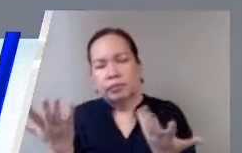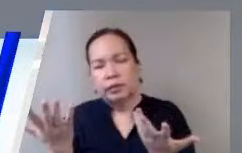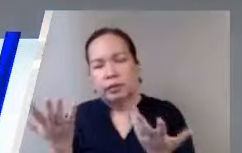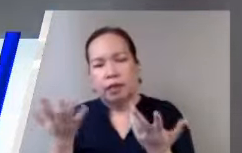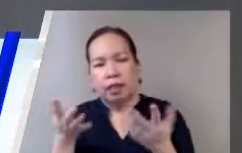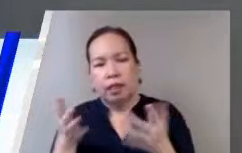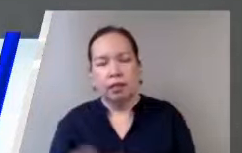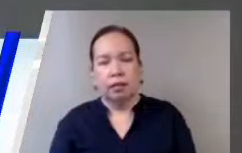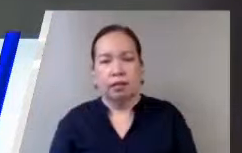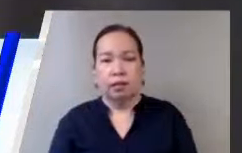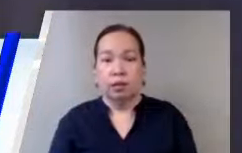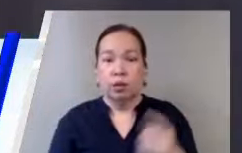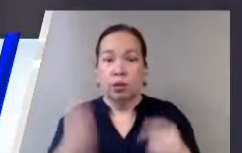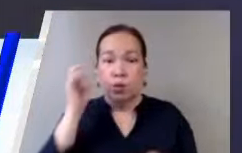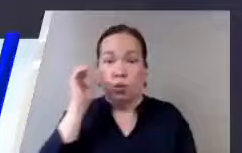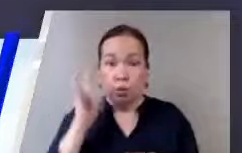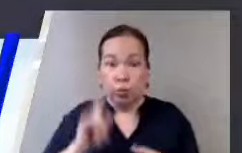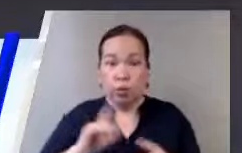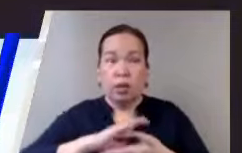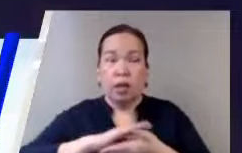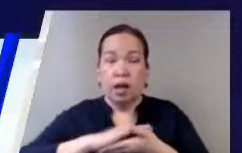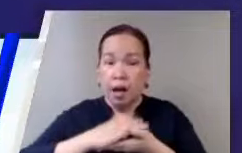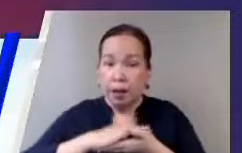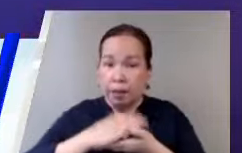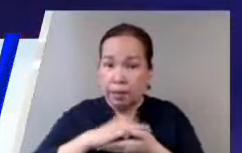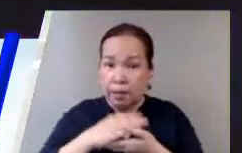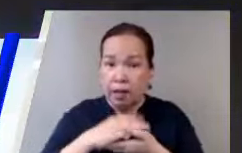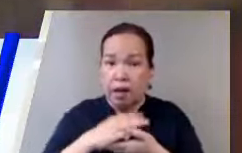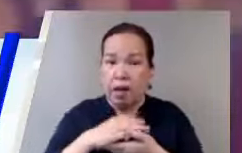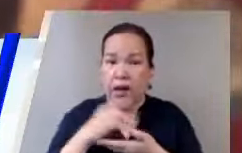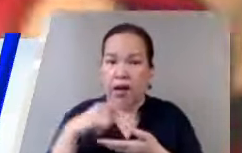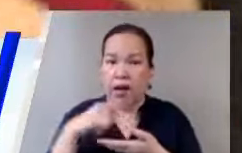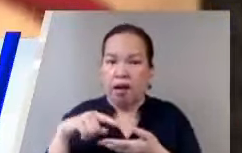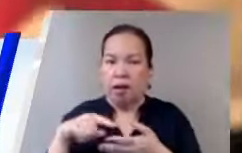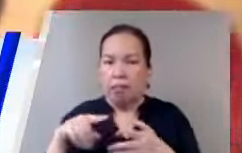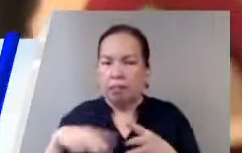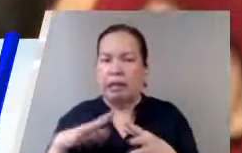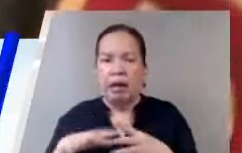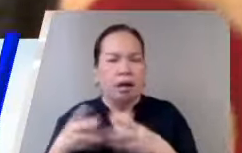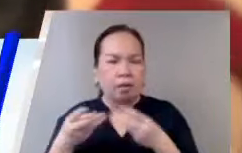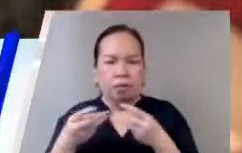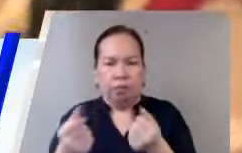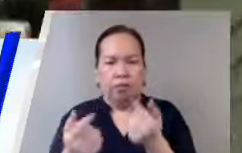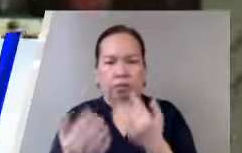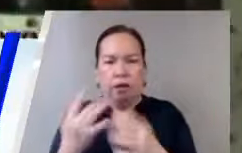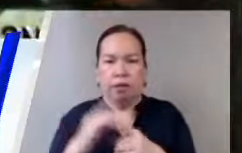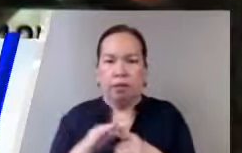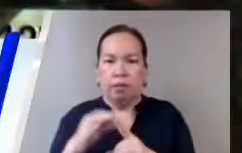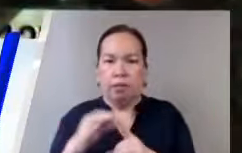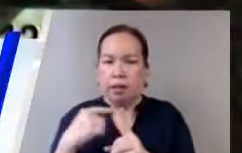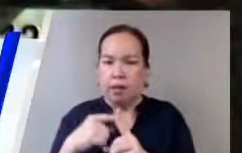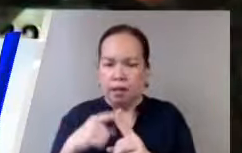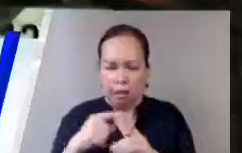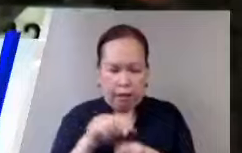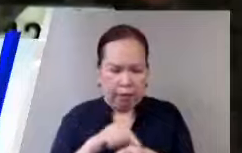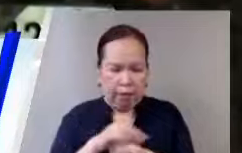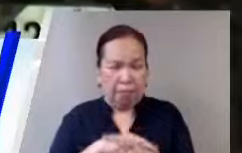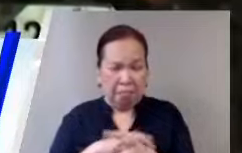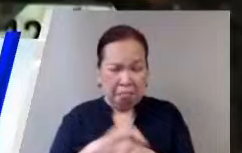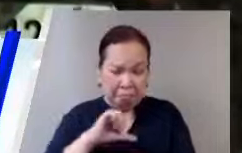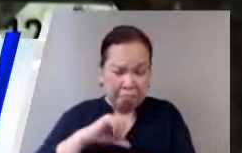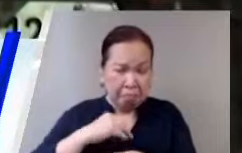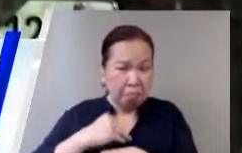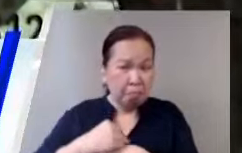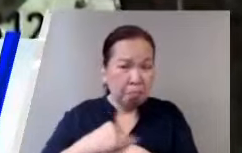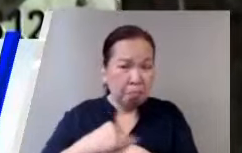Computer, laptop at basic appliances daw ang ilan sa mga natupok ng apoy. Bukod sa paso sa kamay, ligtas namang nakalikas ang pamilya